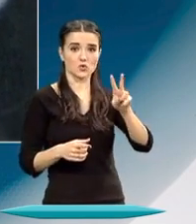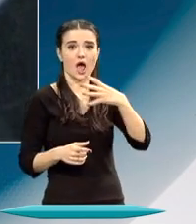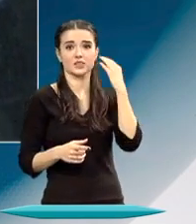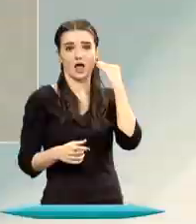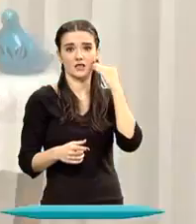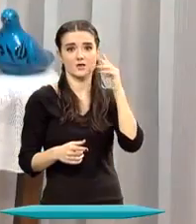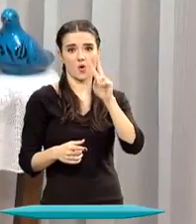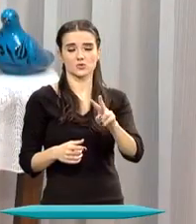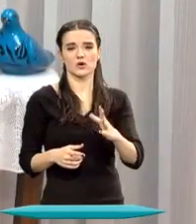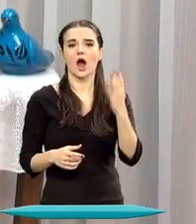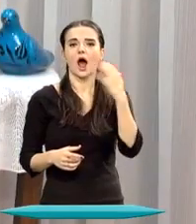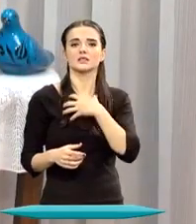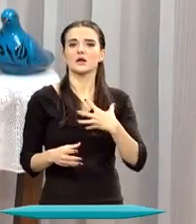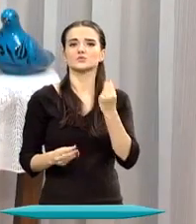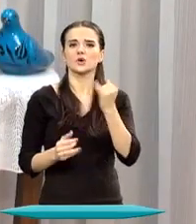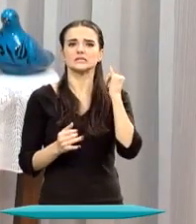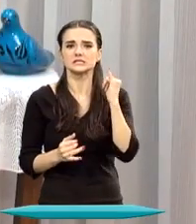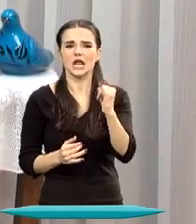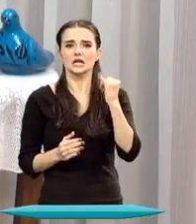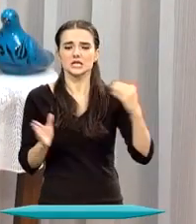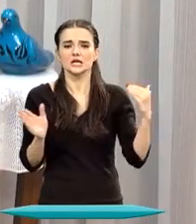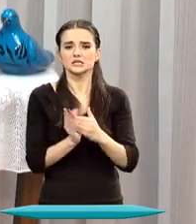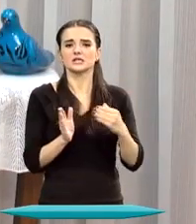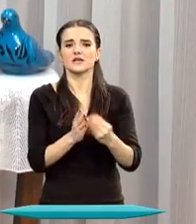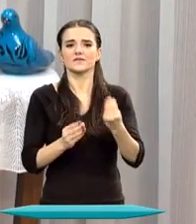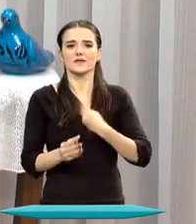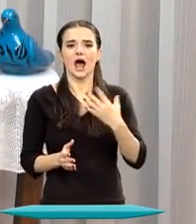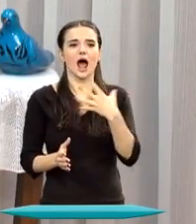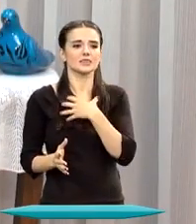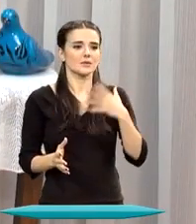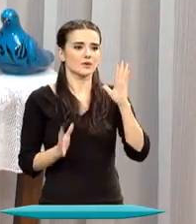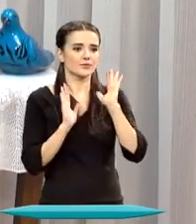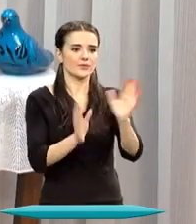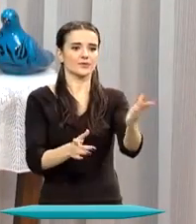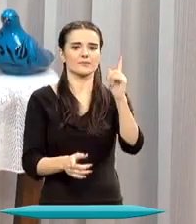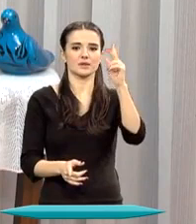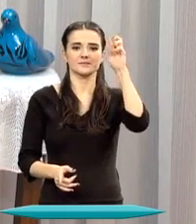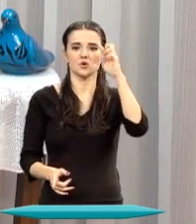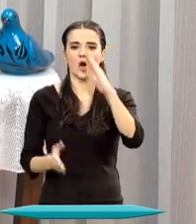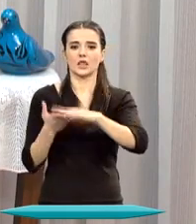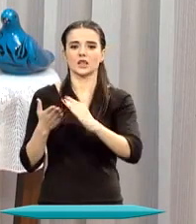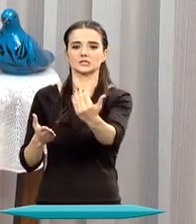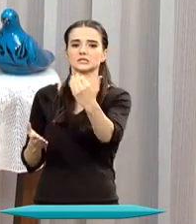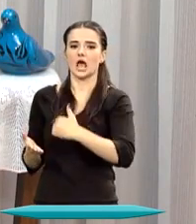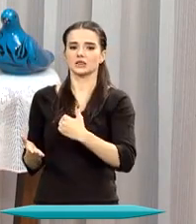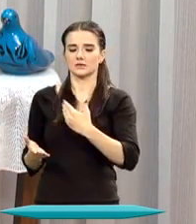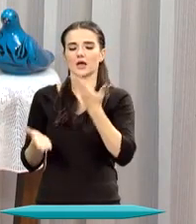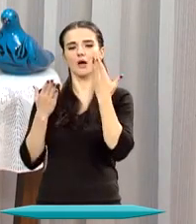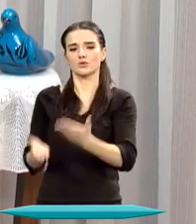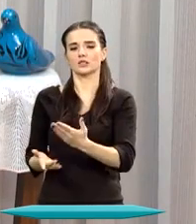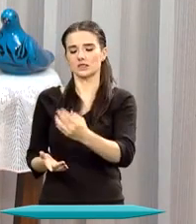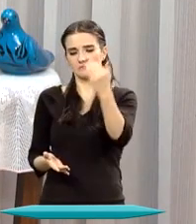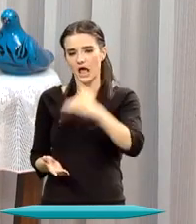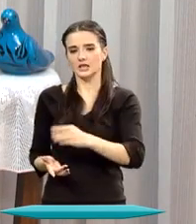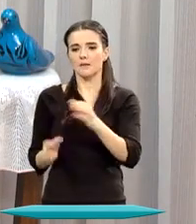özel olduğunu. Annem çok ısrar edince artık annemden kurtulayım diye bir psikiyatrist arkadaşını çağırdı. Baha'yı